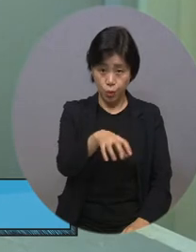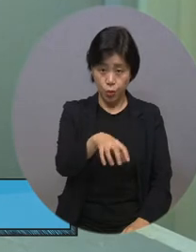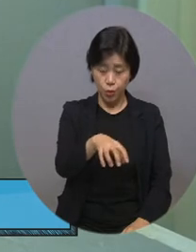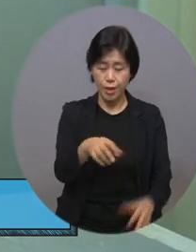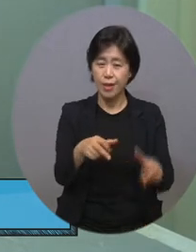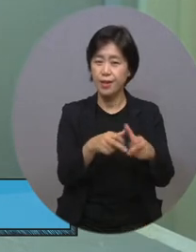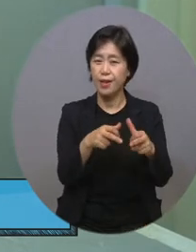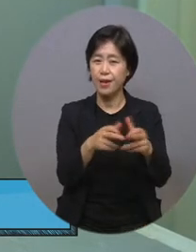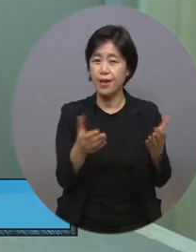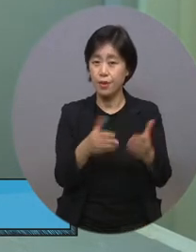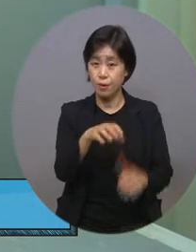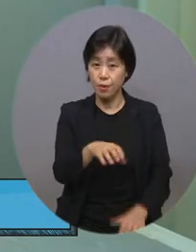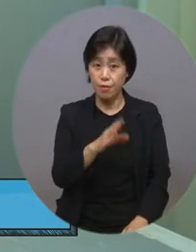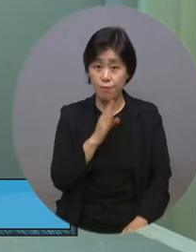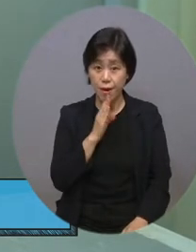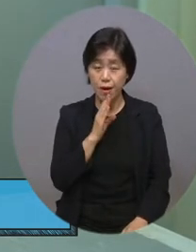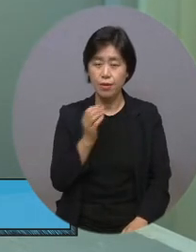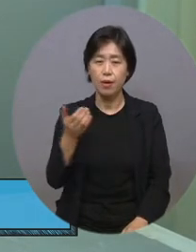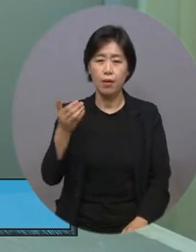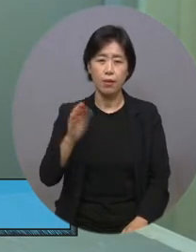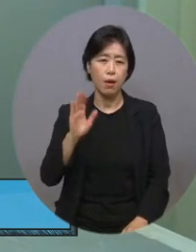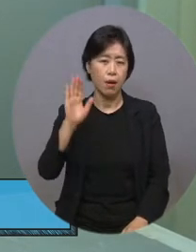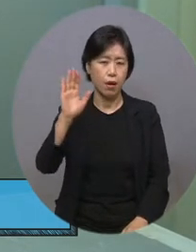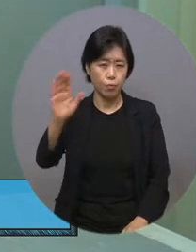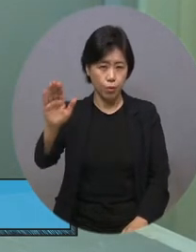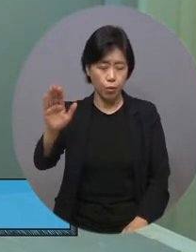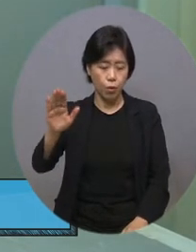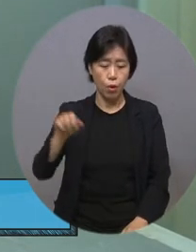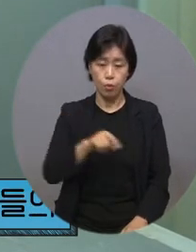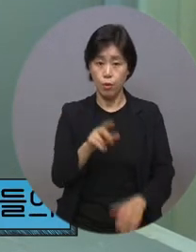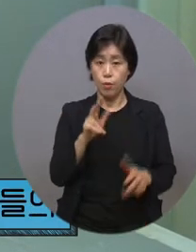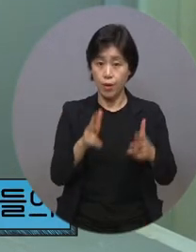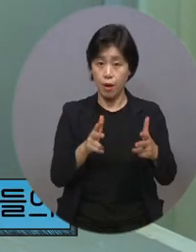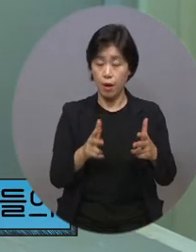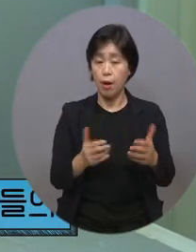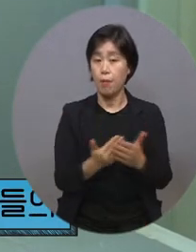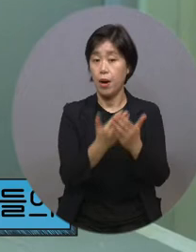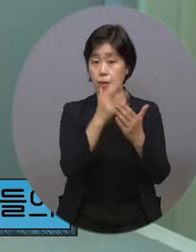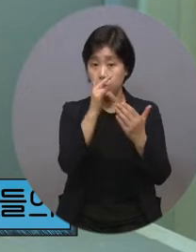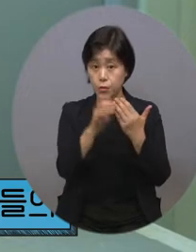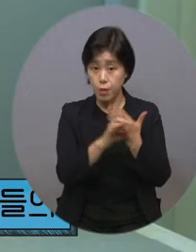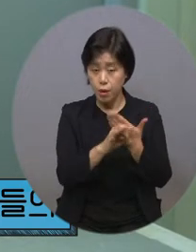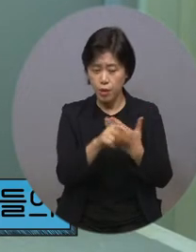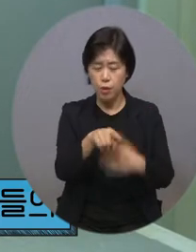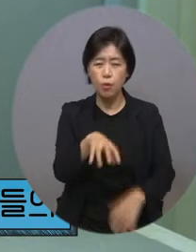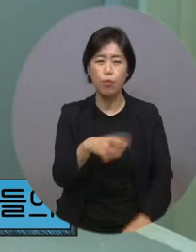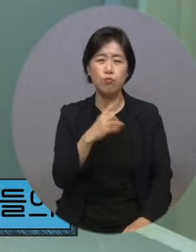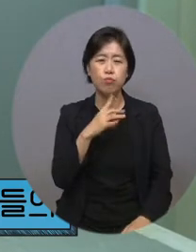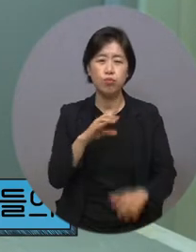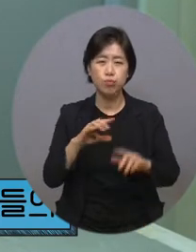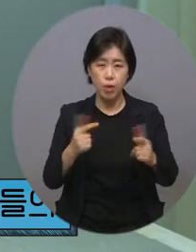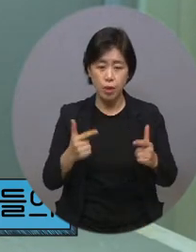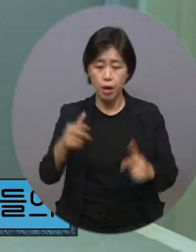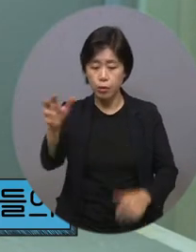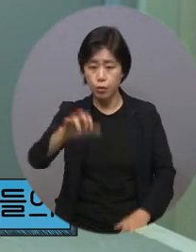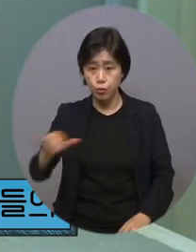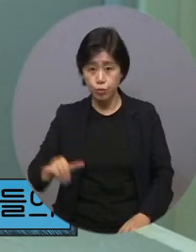일터이지만 앞으로 저희 회사의 잘 되는 모습을 본다면은 여주뿐만 아니라 전국의 여러